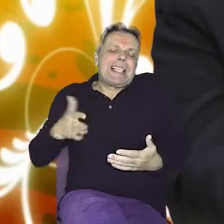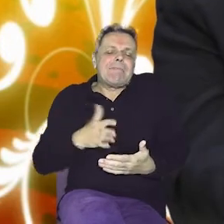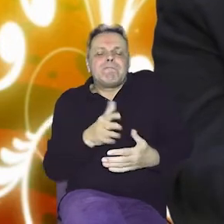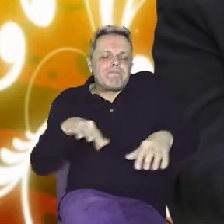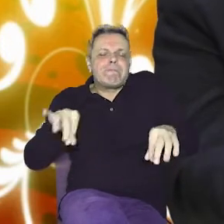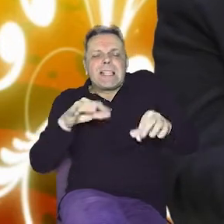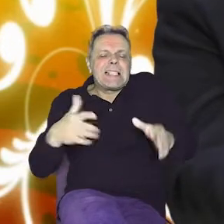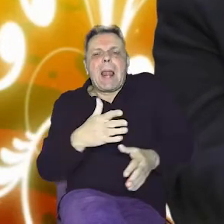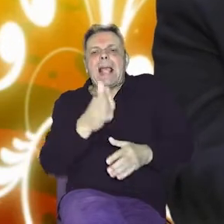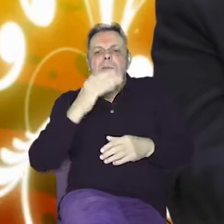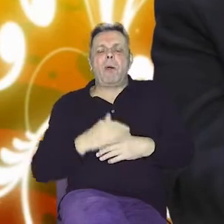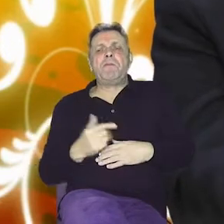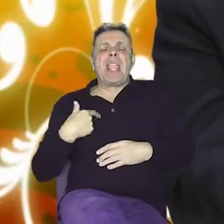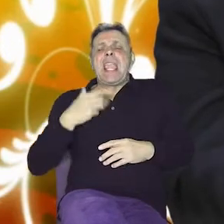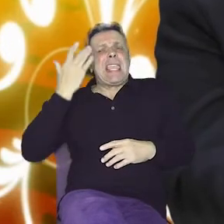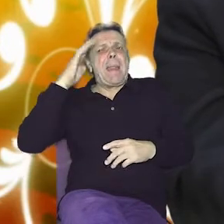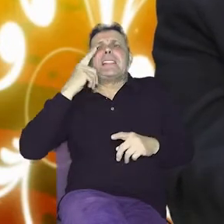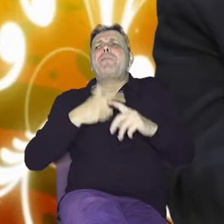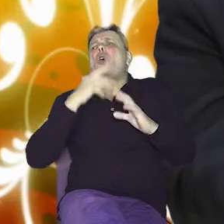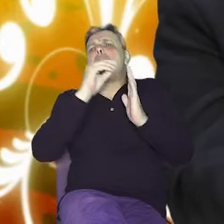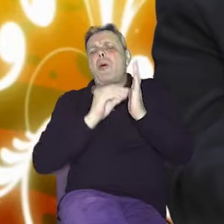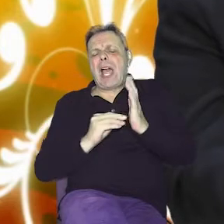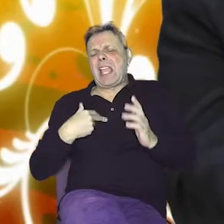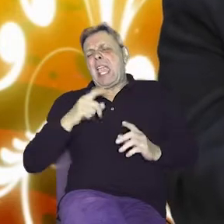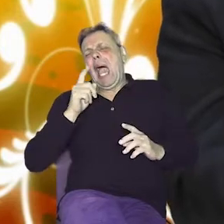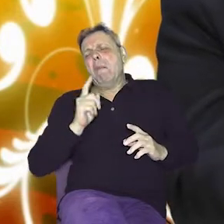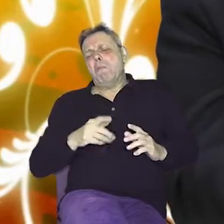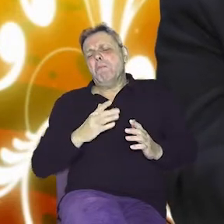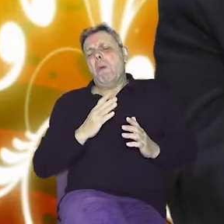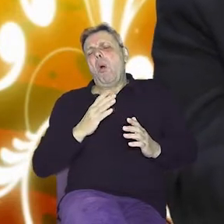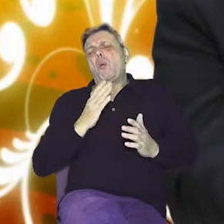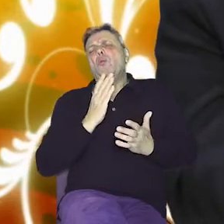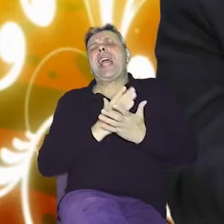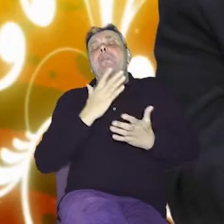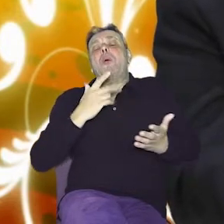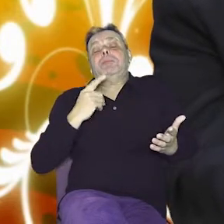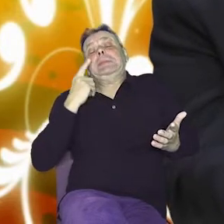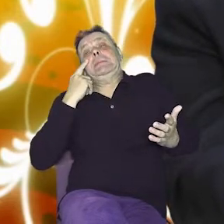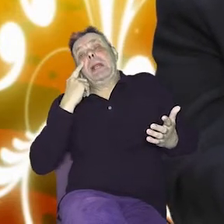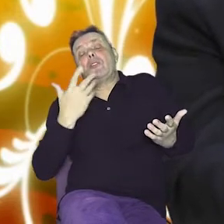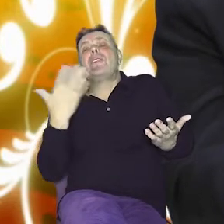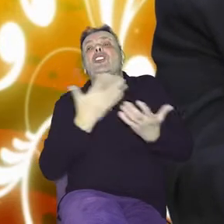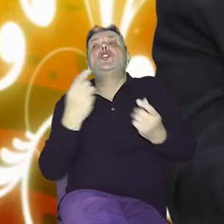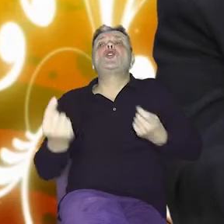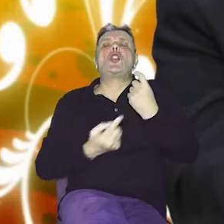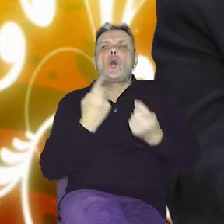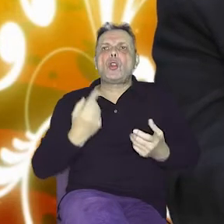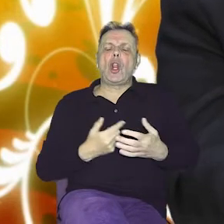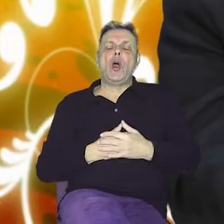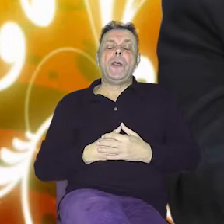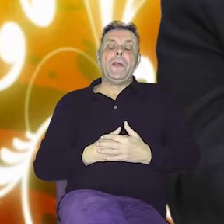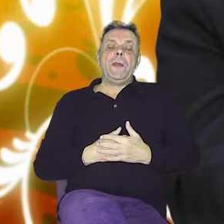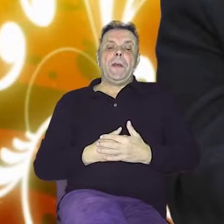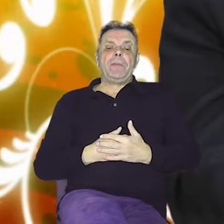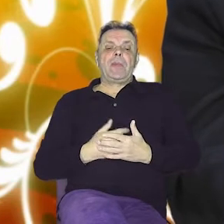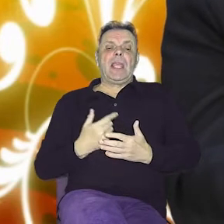snalazimo. Ja sad ne znam, naravno, točne podatke, ja mogu samo pretpostavljati što se dogodilo i što se